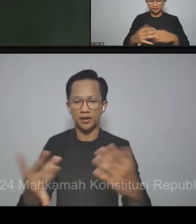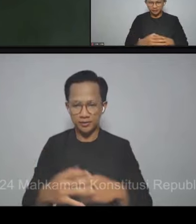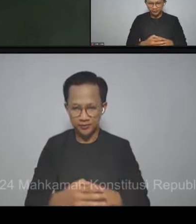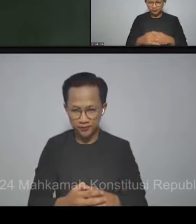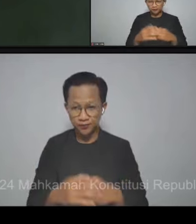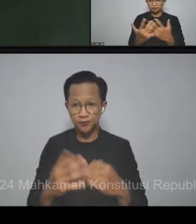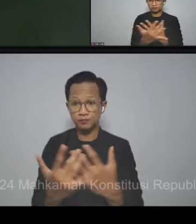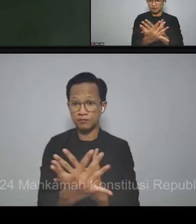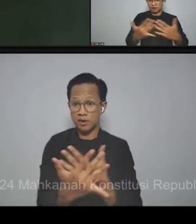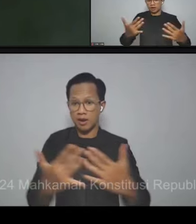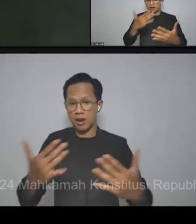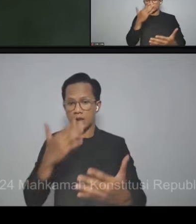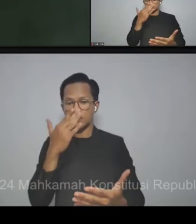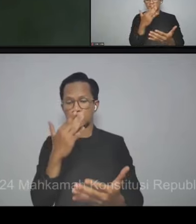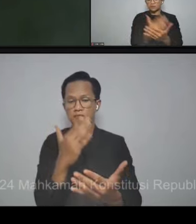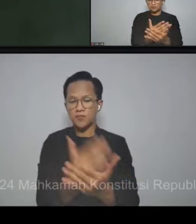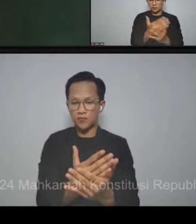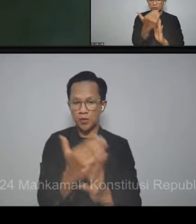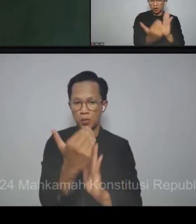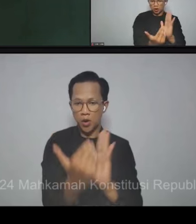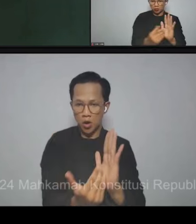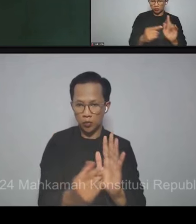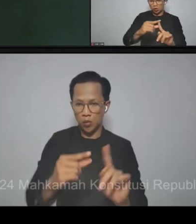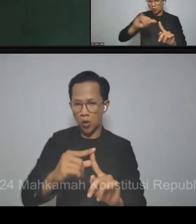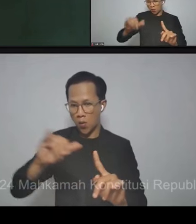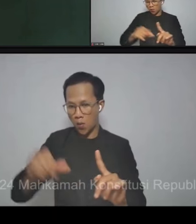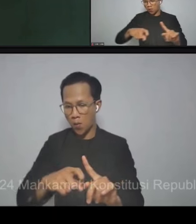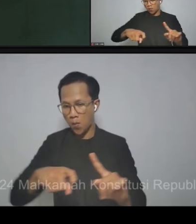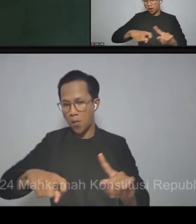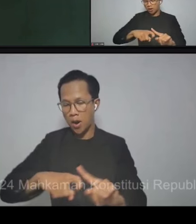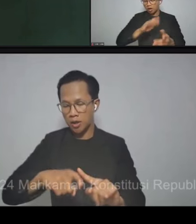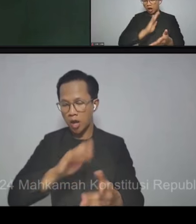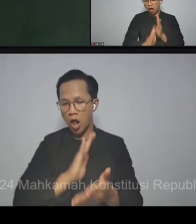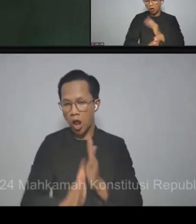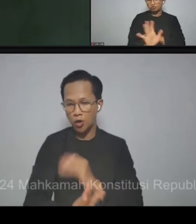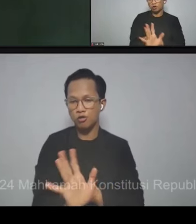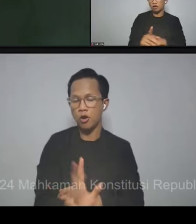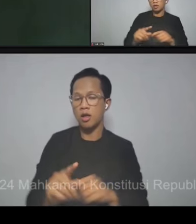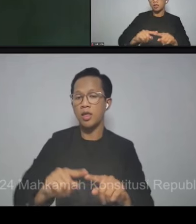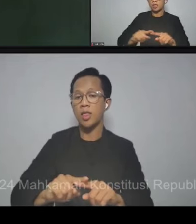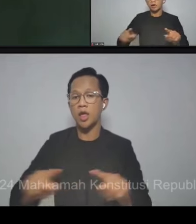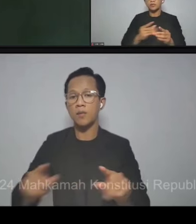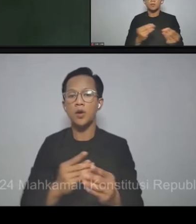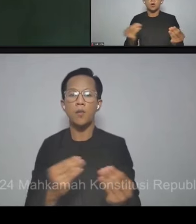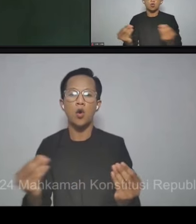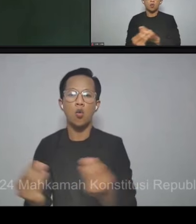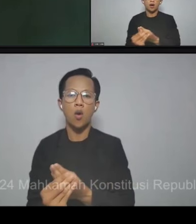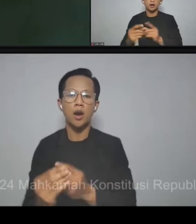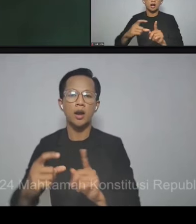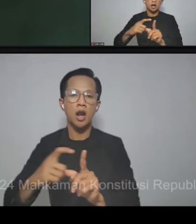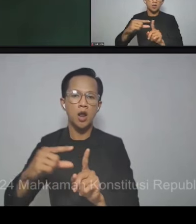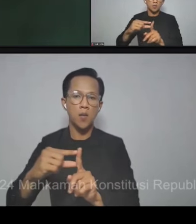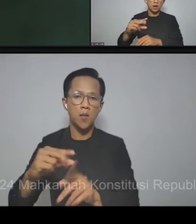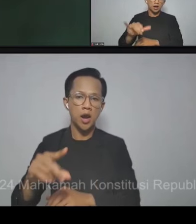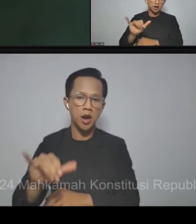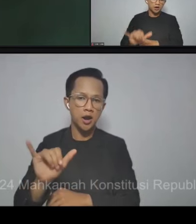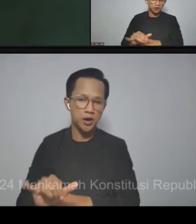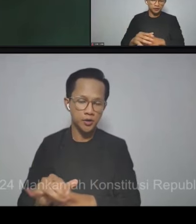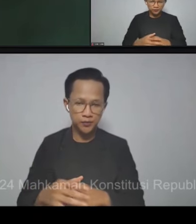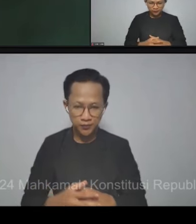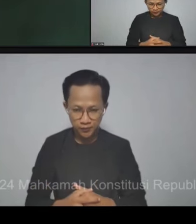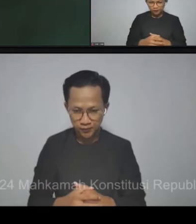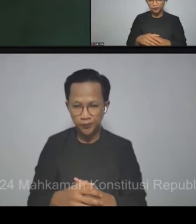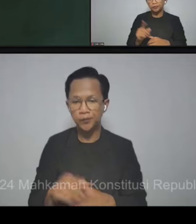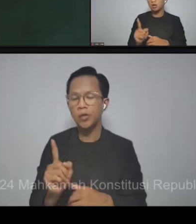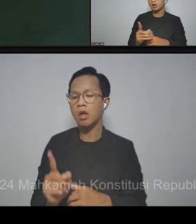menentukan kebijakan pajak tidak dilakukan secara langsung tetapi melalui representasi rakyat di DPR sekalipun demikian pengaturan perpajakan dibentuk dengan tetap menjunjung